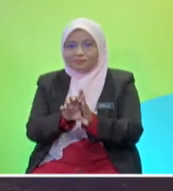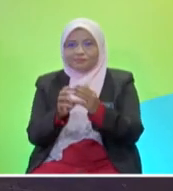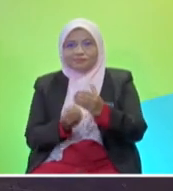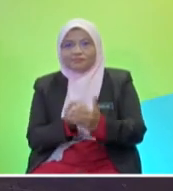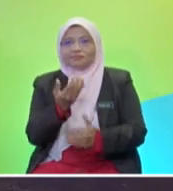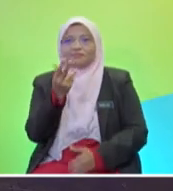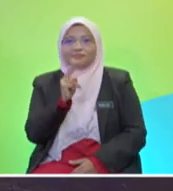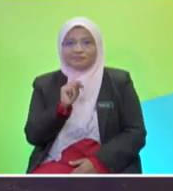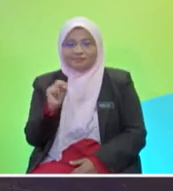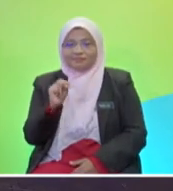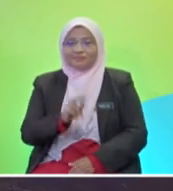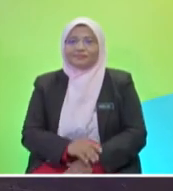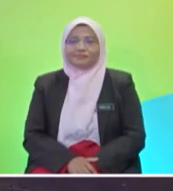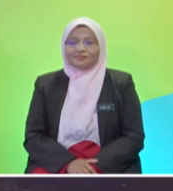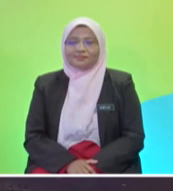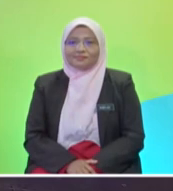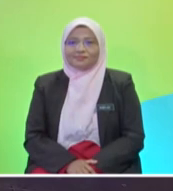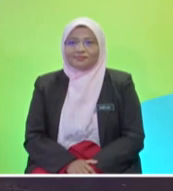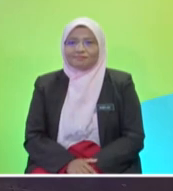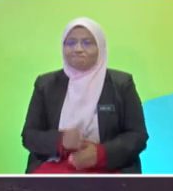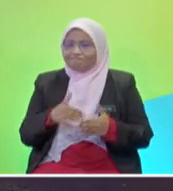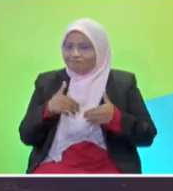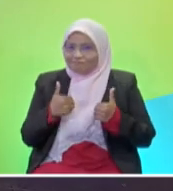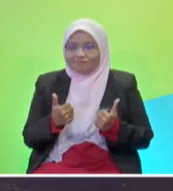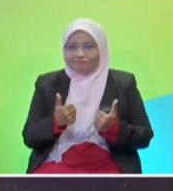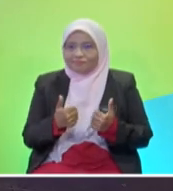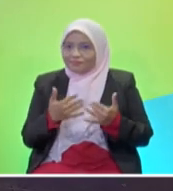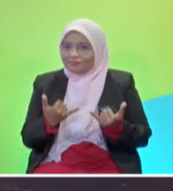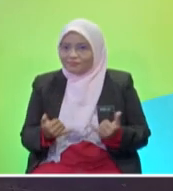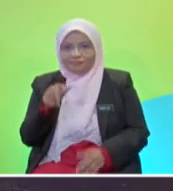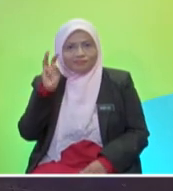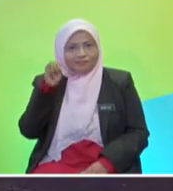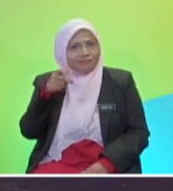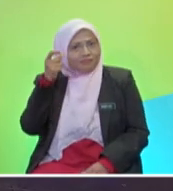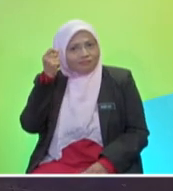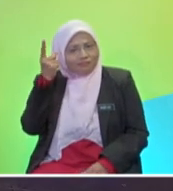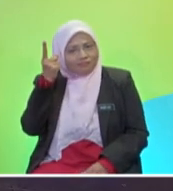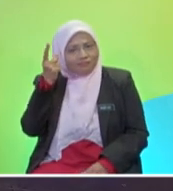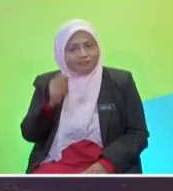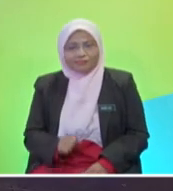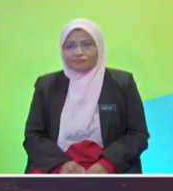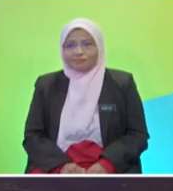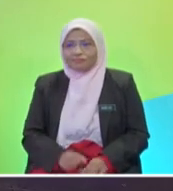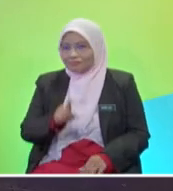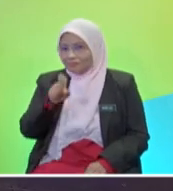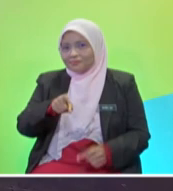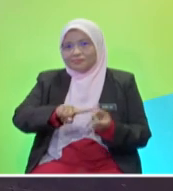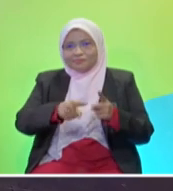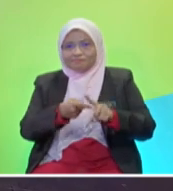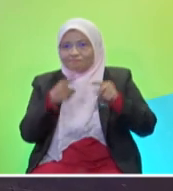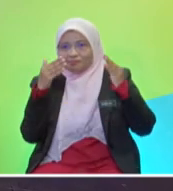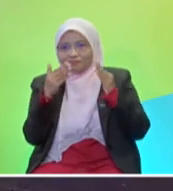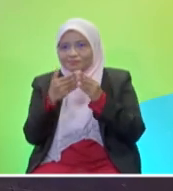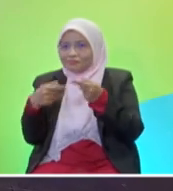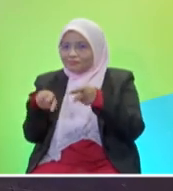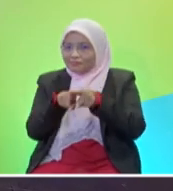Ya, yeah, wow, bestnya. Akhirnya Mira faham dan Mira yakin kawan-kawan dekat rumah pun mesti dah dapat bezakan